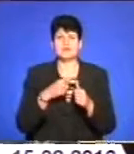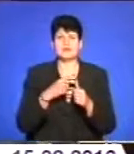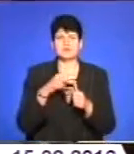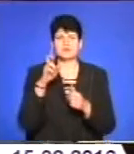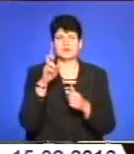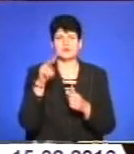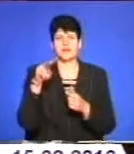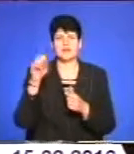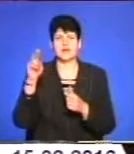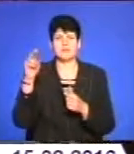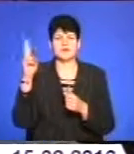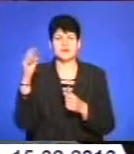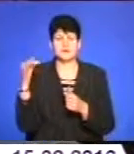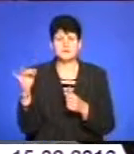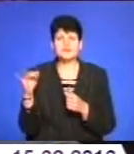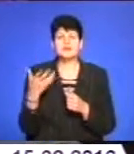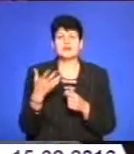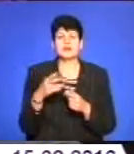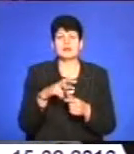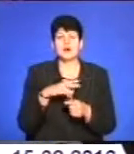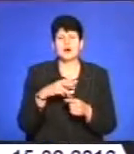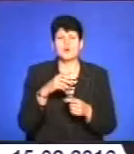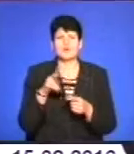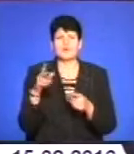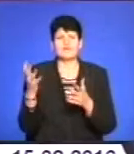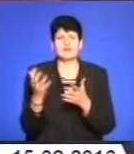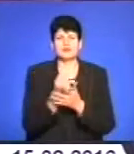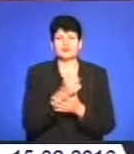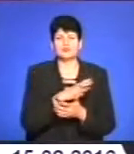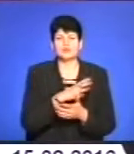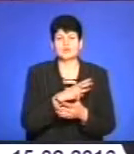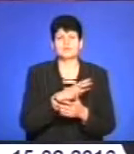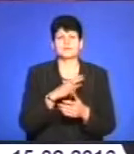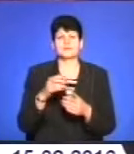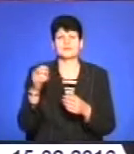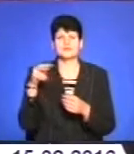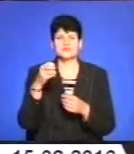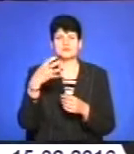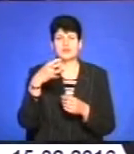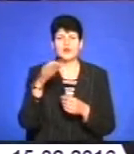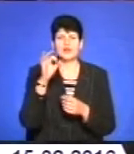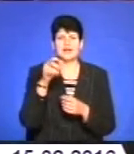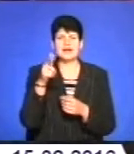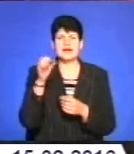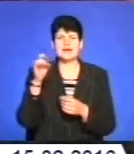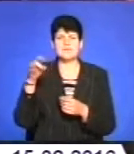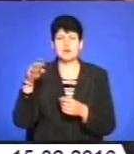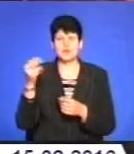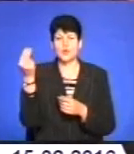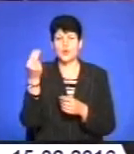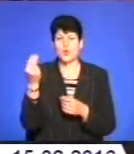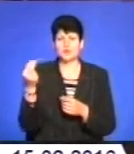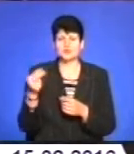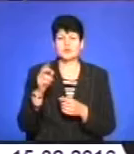Левка Лепких. Лауреатами у 2015 році стали науковець та письменник Олег Герман, художник та громадський